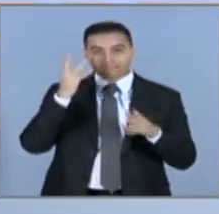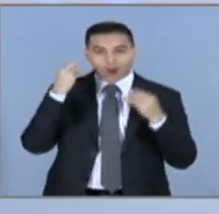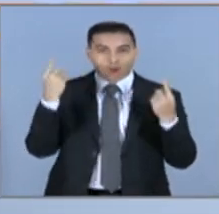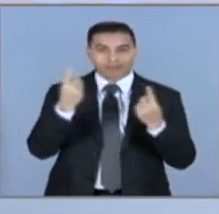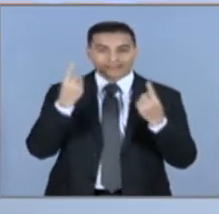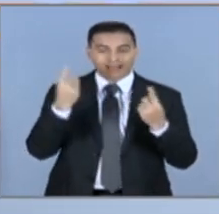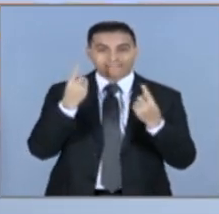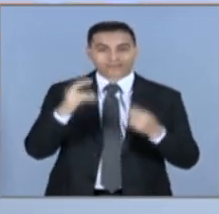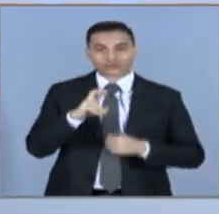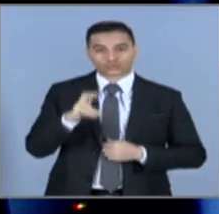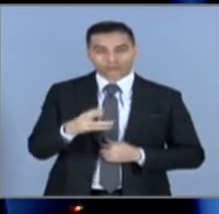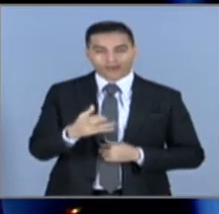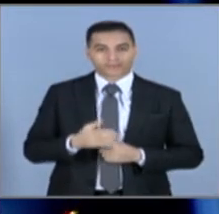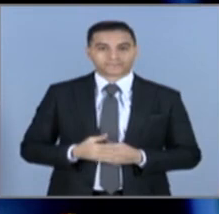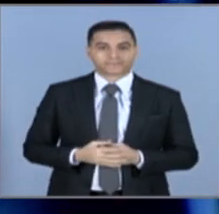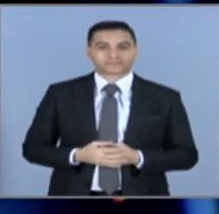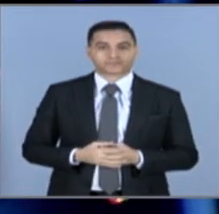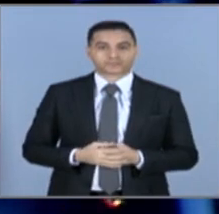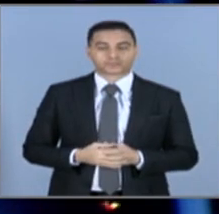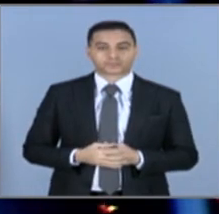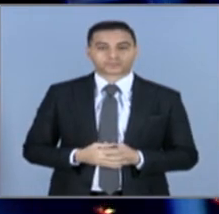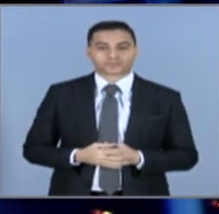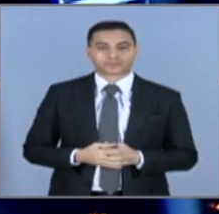عامة والسؤال هو: